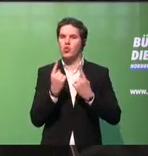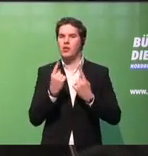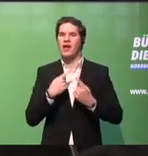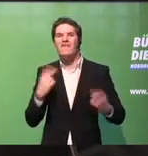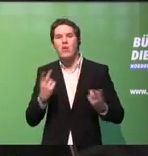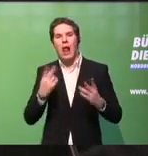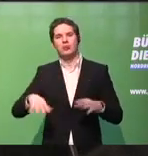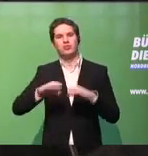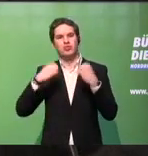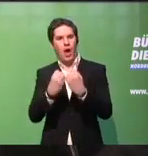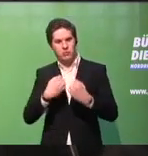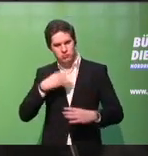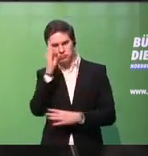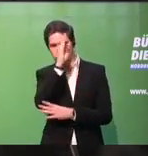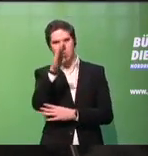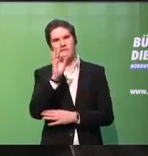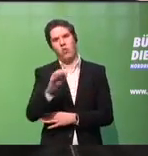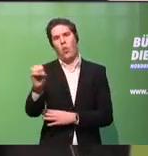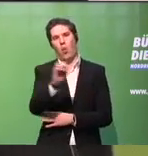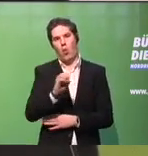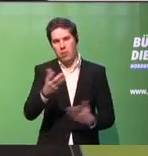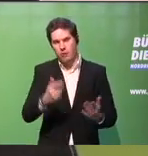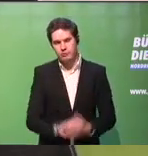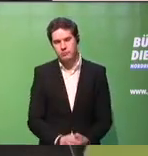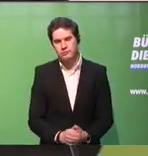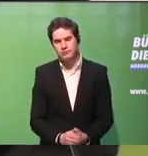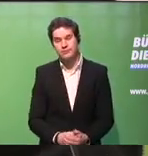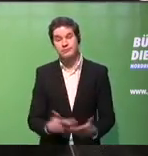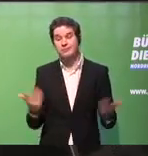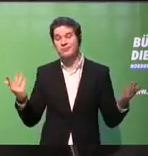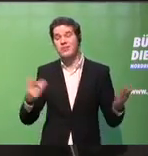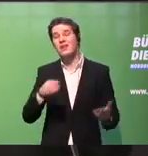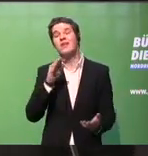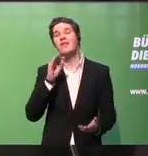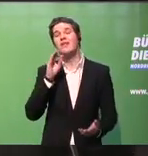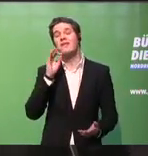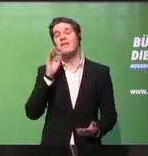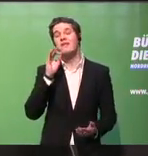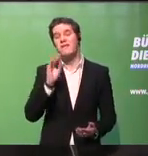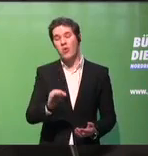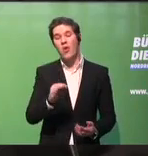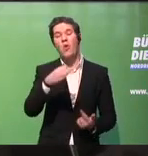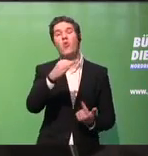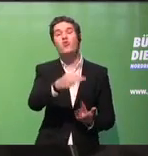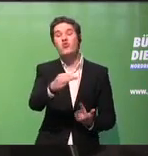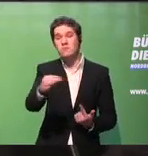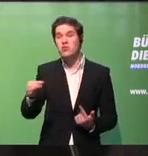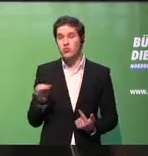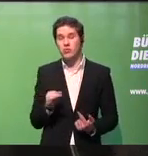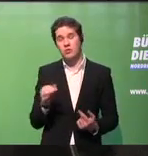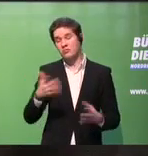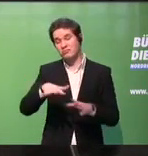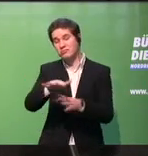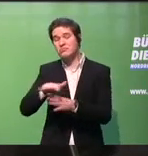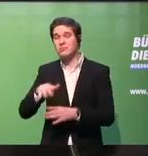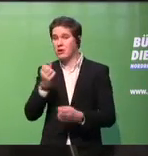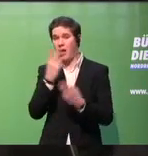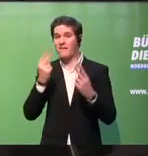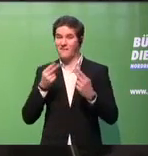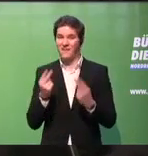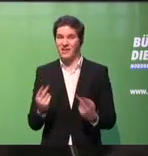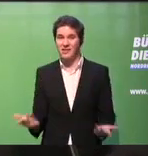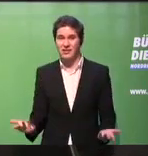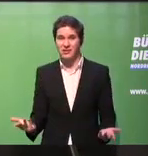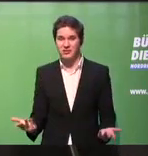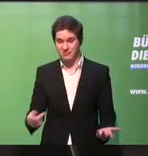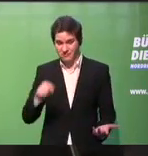für und in Europa. Dabei kommt den Kommunen und Regionen eine Schlüsselrolle zu. In Kommunen und